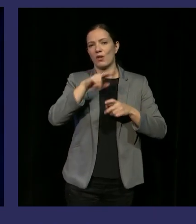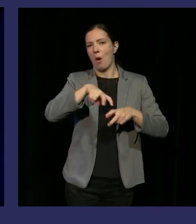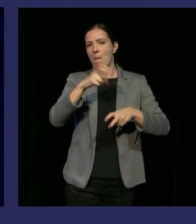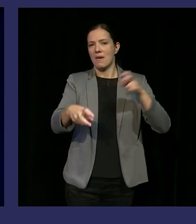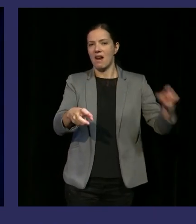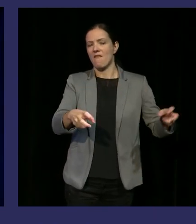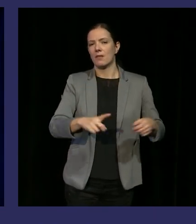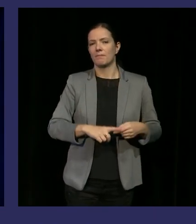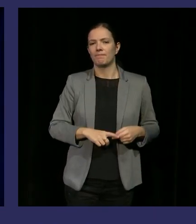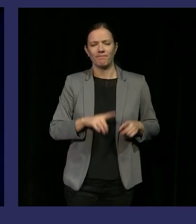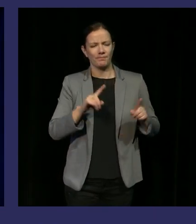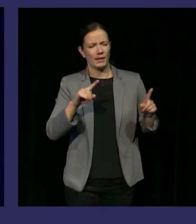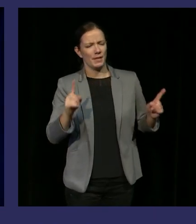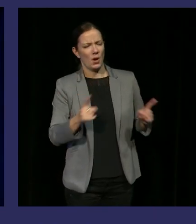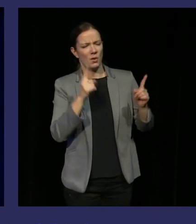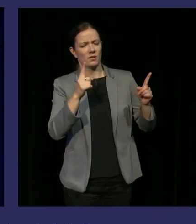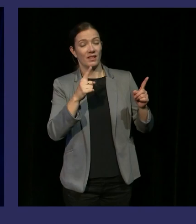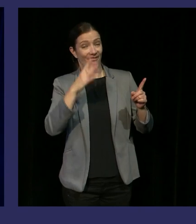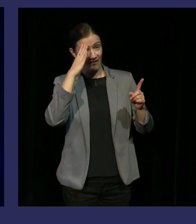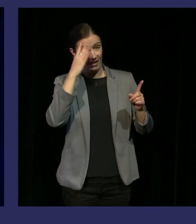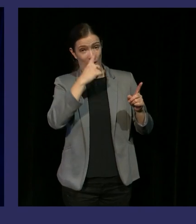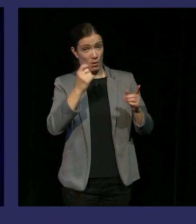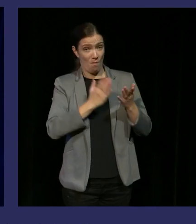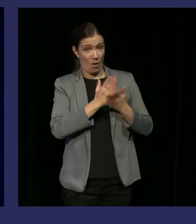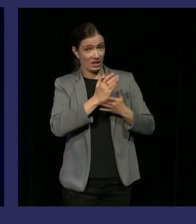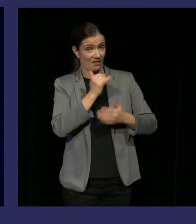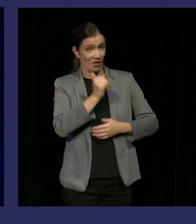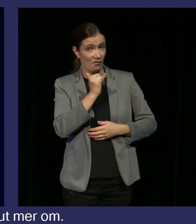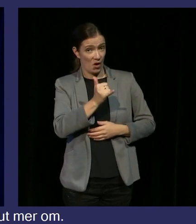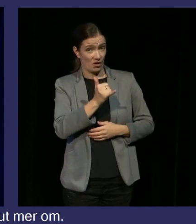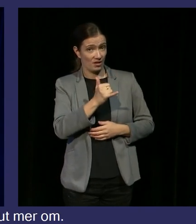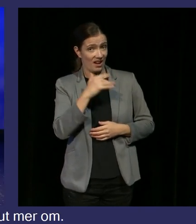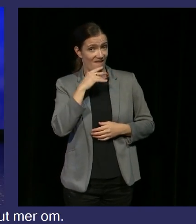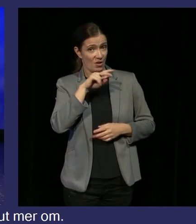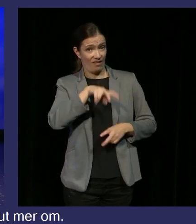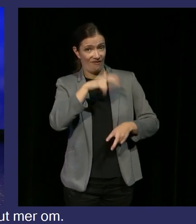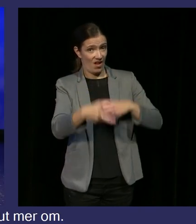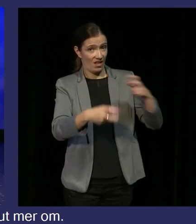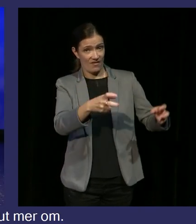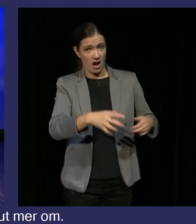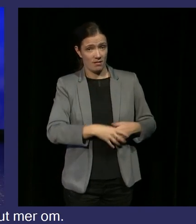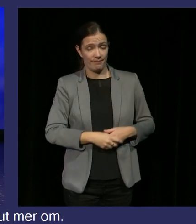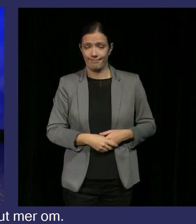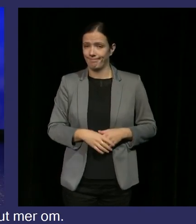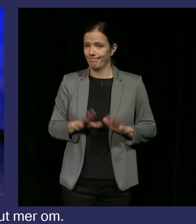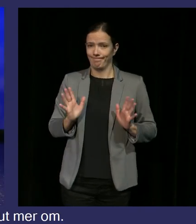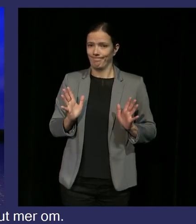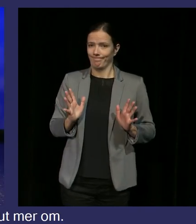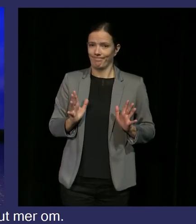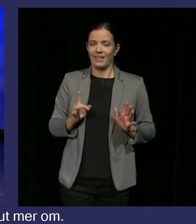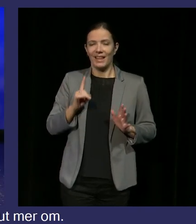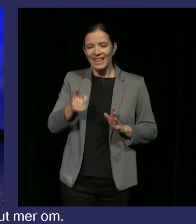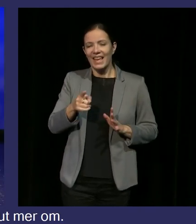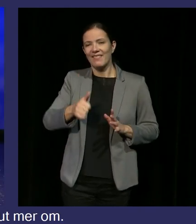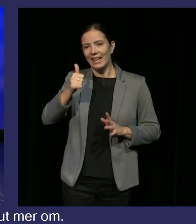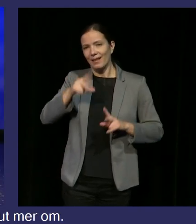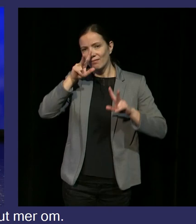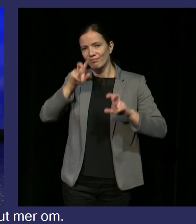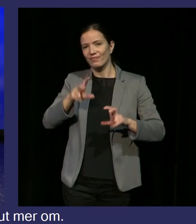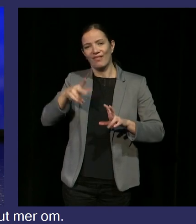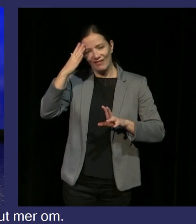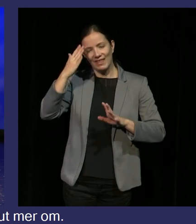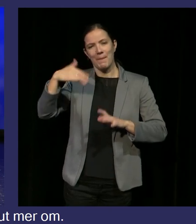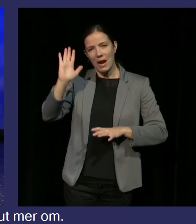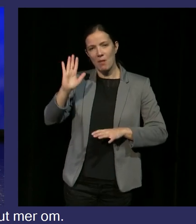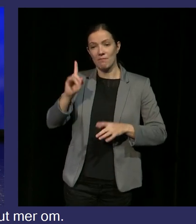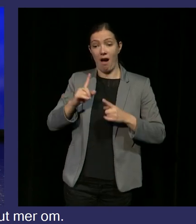ord. Vet vi nok om årsaken til dette frafallet? Nei, og da tenker jeg at det viktig å finne ut mer om. Og vi har